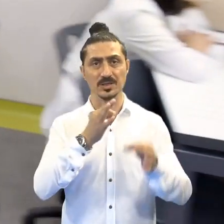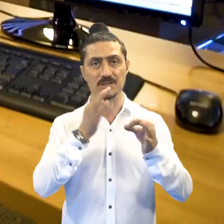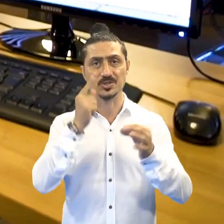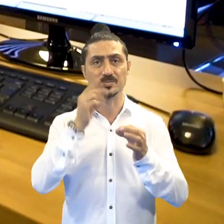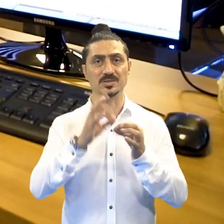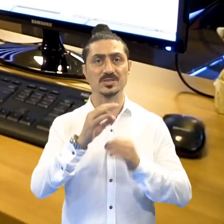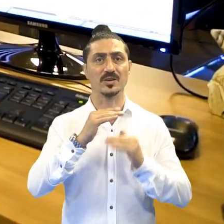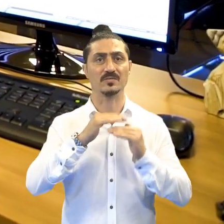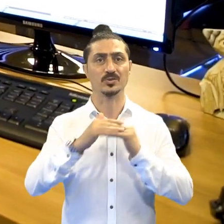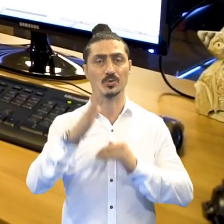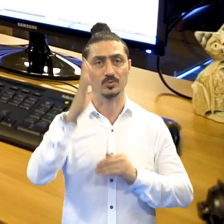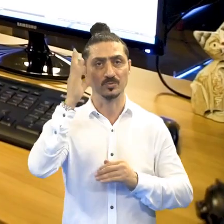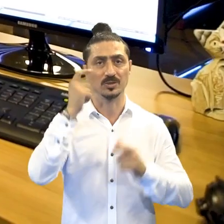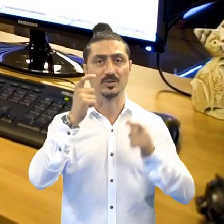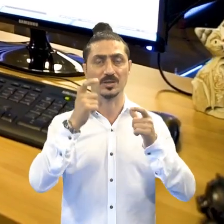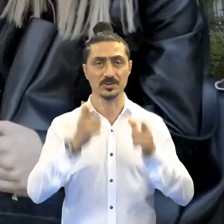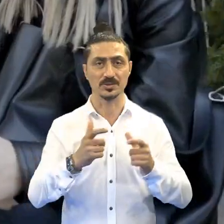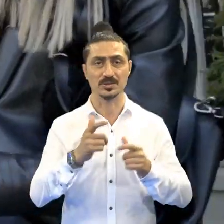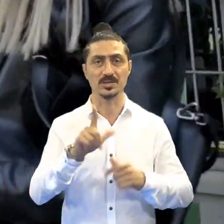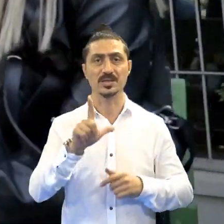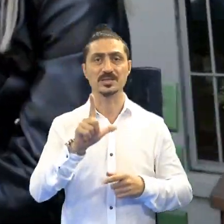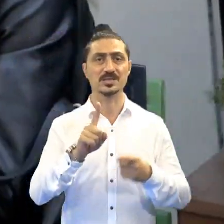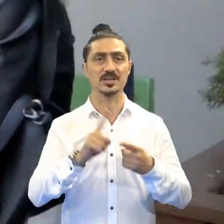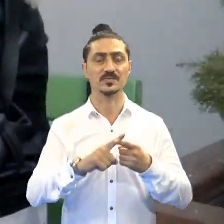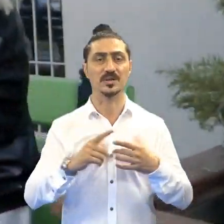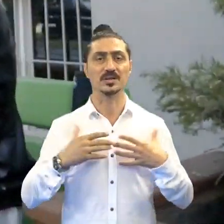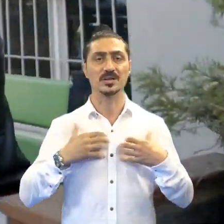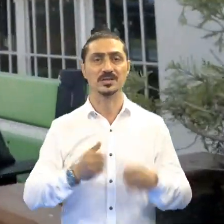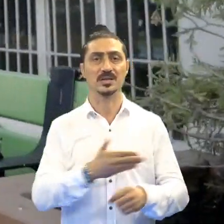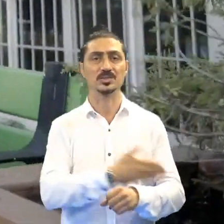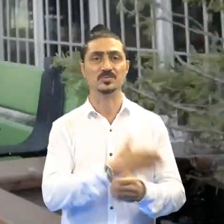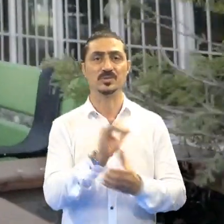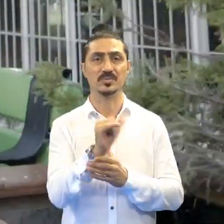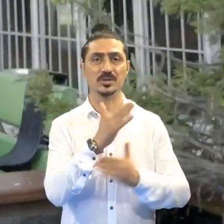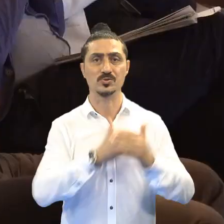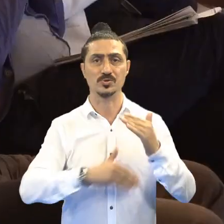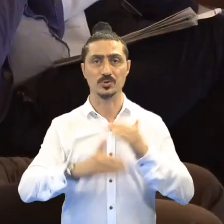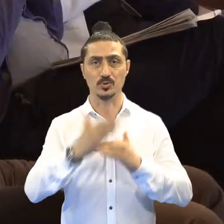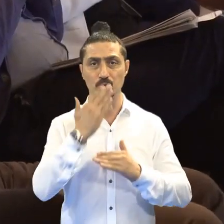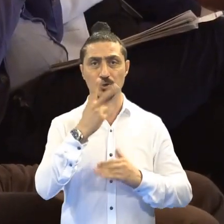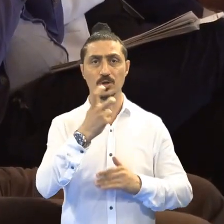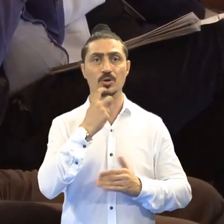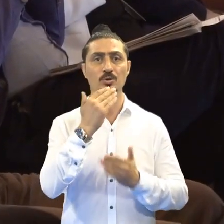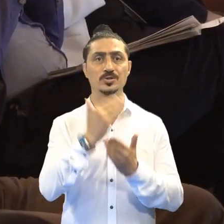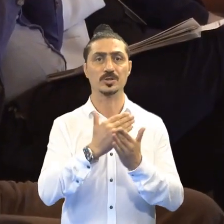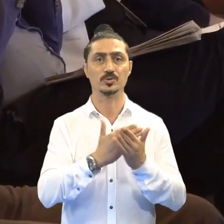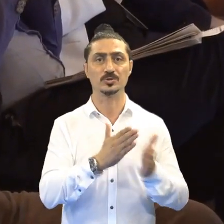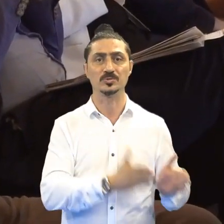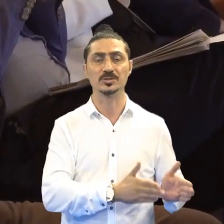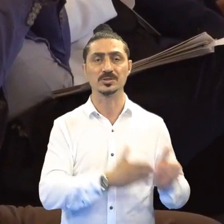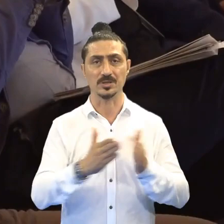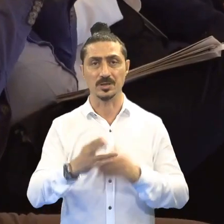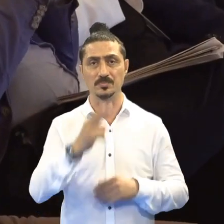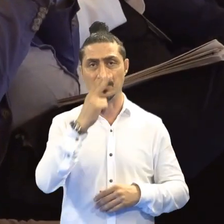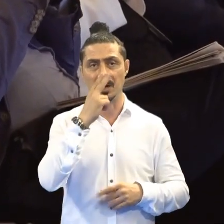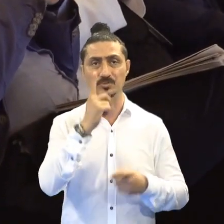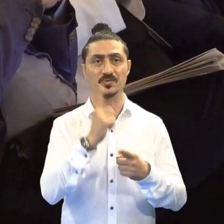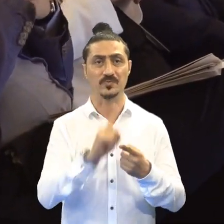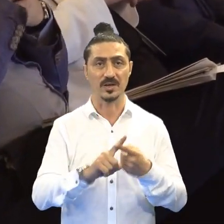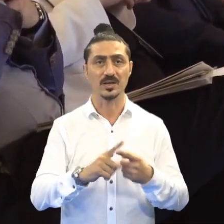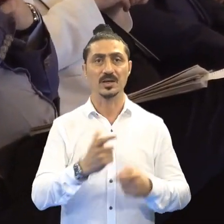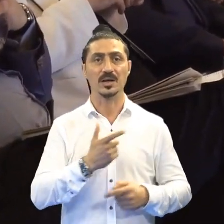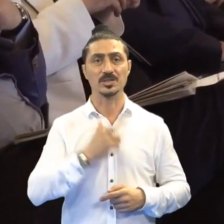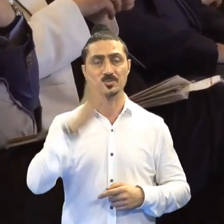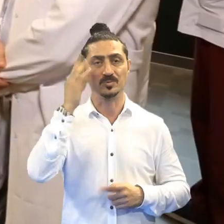bilimleri, iletişim, insan ve toplum bilimleri alanlarındaki lisans ve sağlık hizmetleri meslek yüksekokulu ön lisans programlarımızın